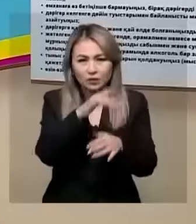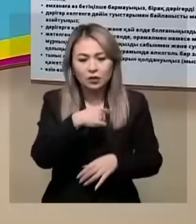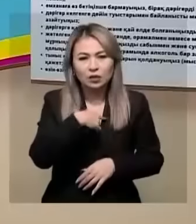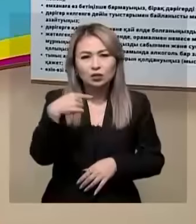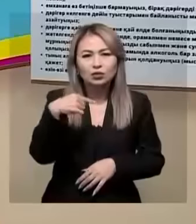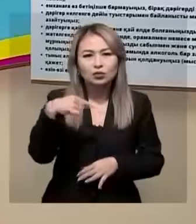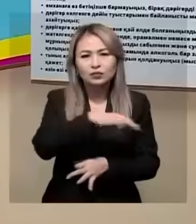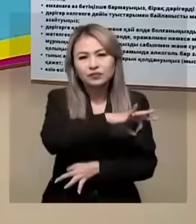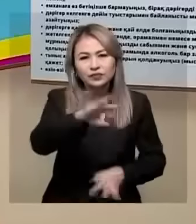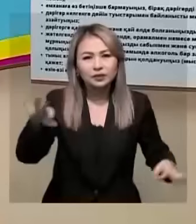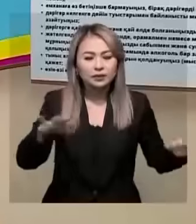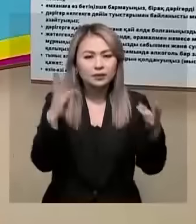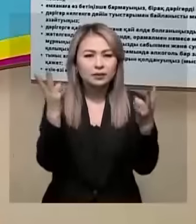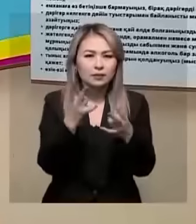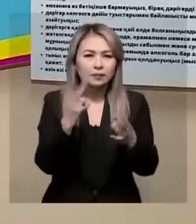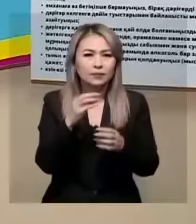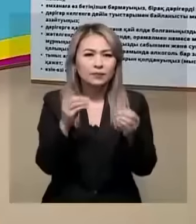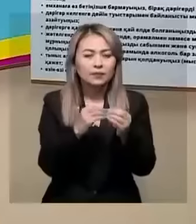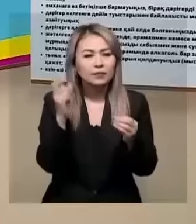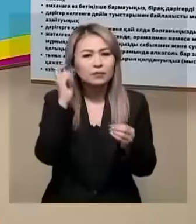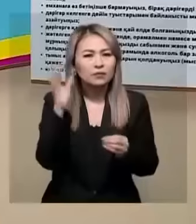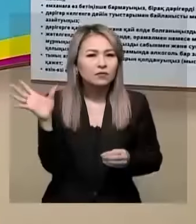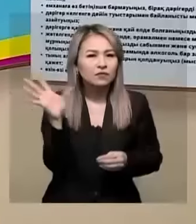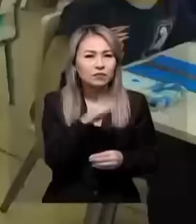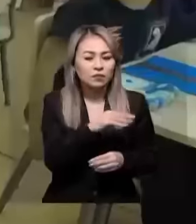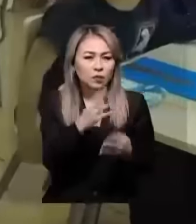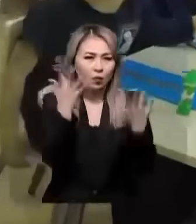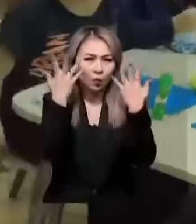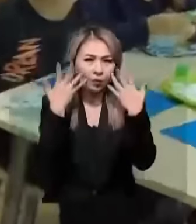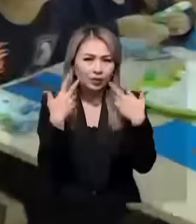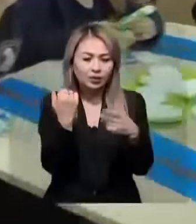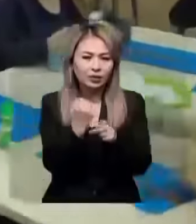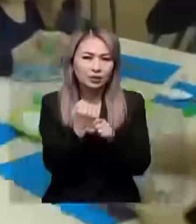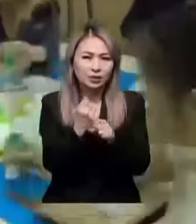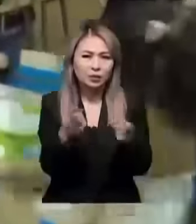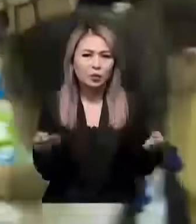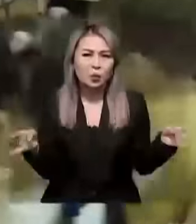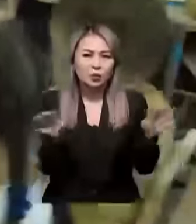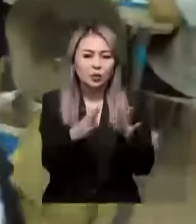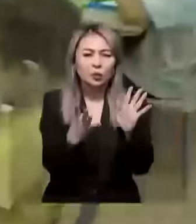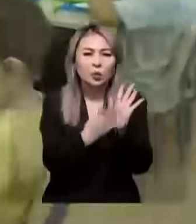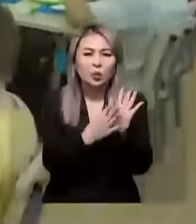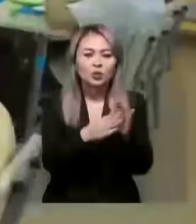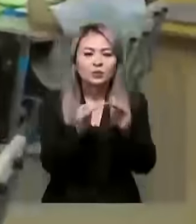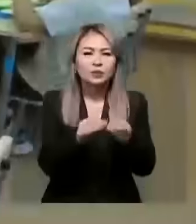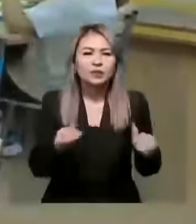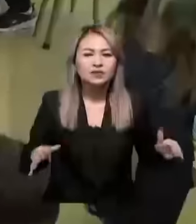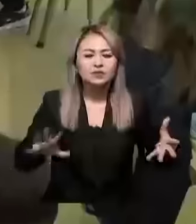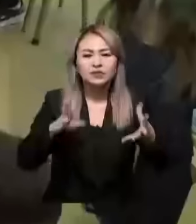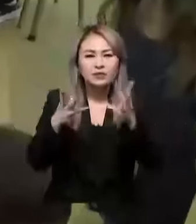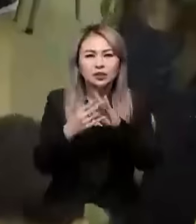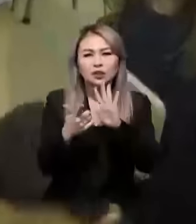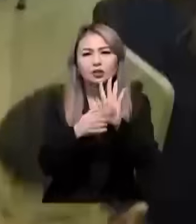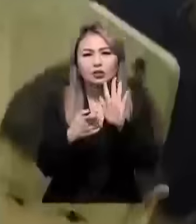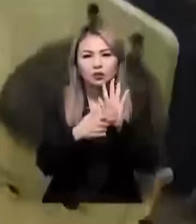шаршы метр. Және 10 жылдың ішінде мұнда барлық жағдай жасалған. Жабылуға тиісті 9 балабақшадағы бүлдіршіндер саны